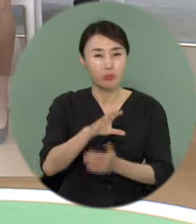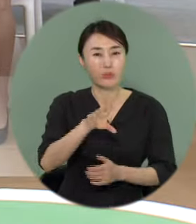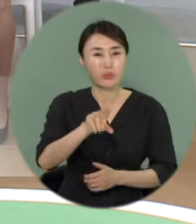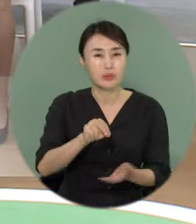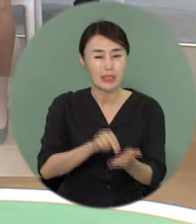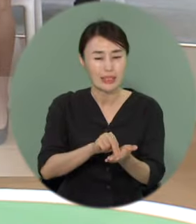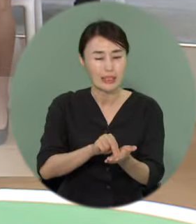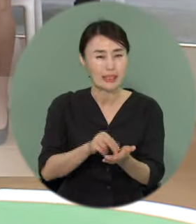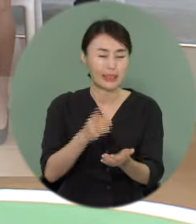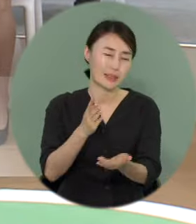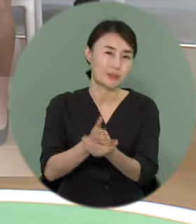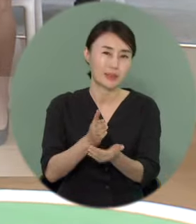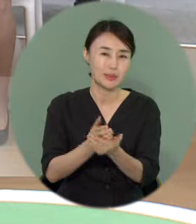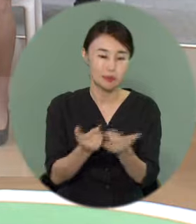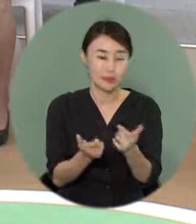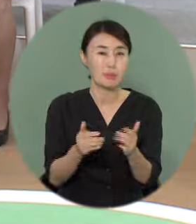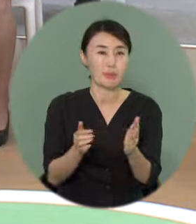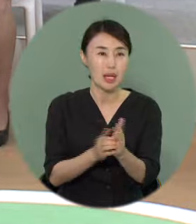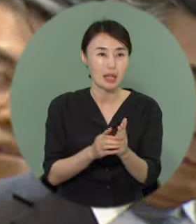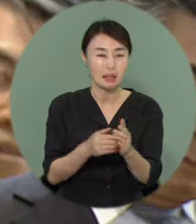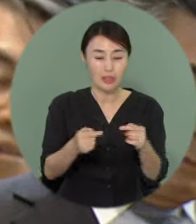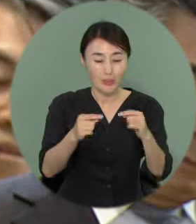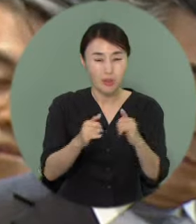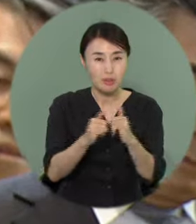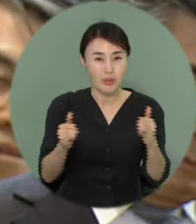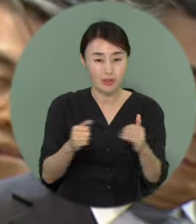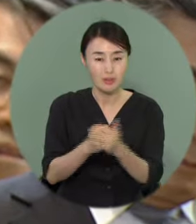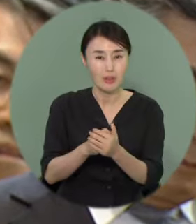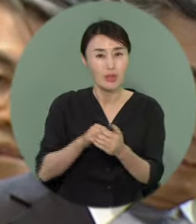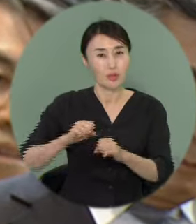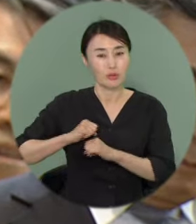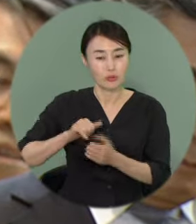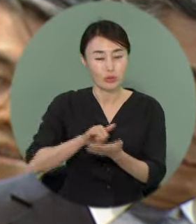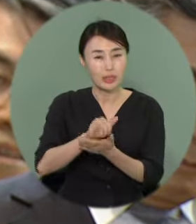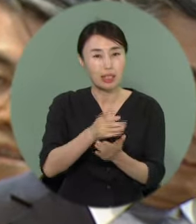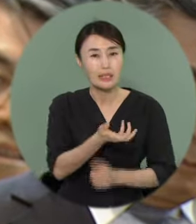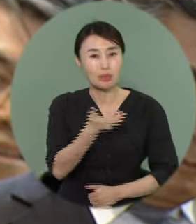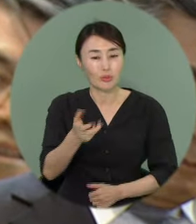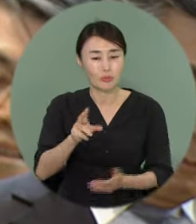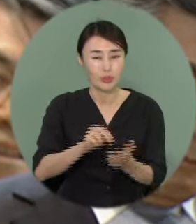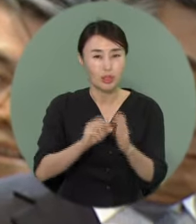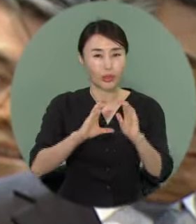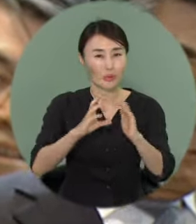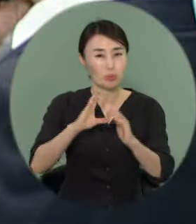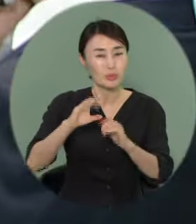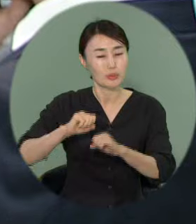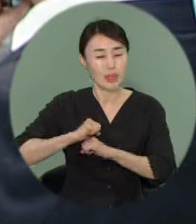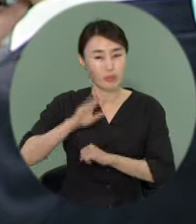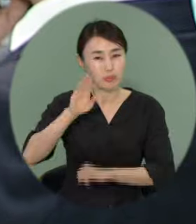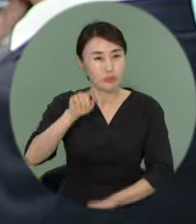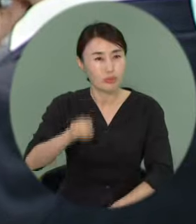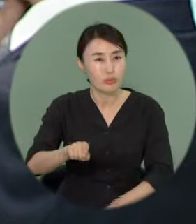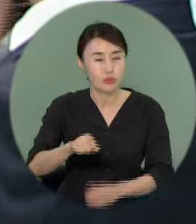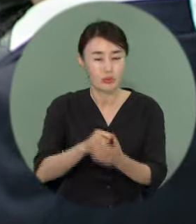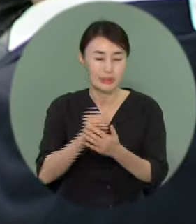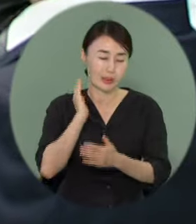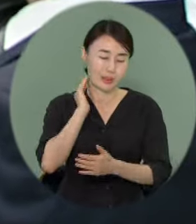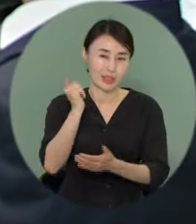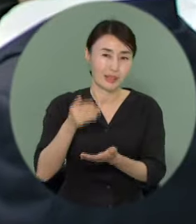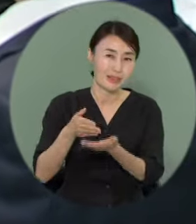하지만 토론회 말미에 한 참석자가 군공항 이전 문제와 관련해 국방부의 적극적인 이전 추진을 대통령에게